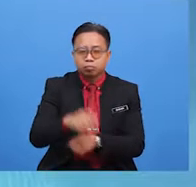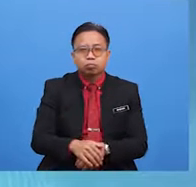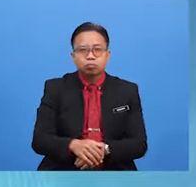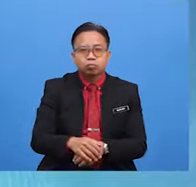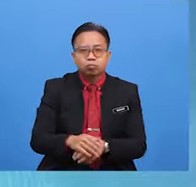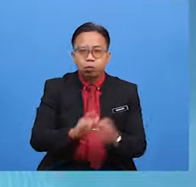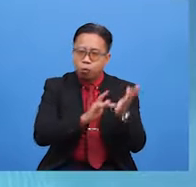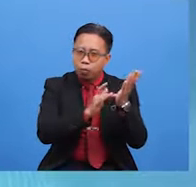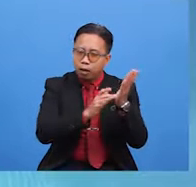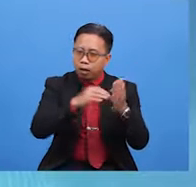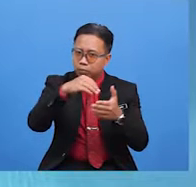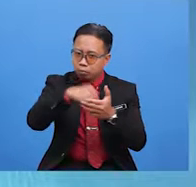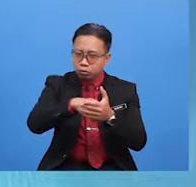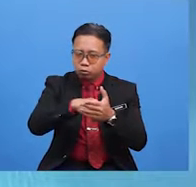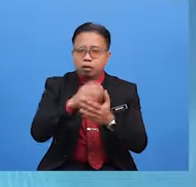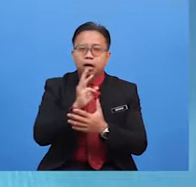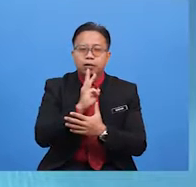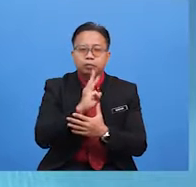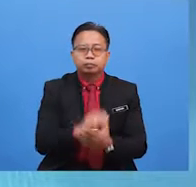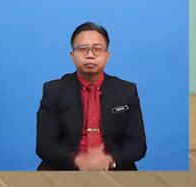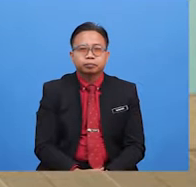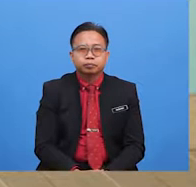di dalam air.